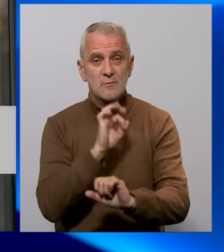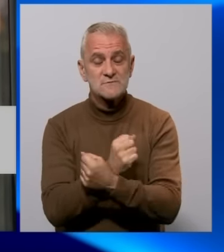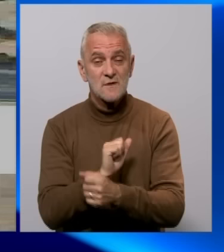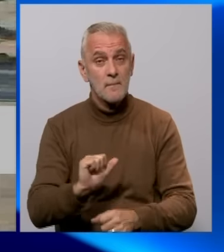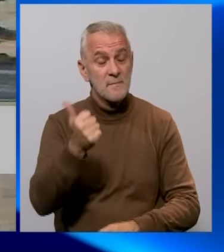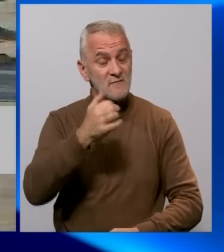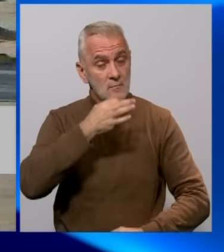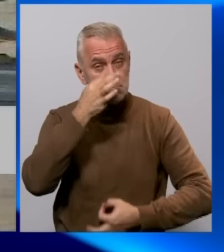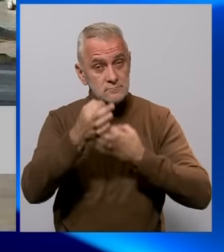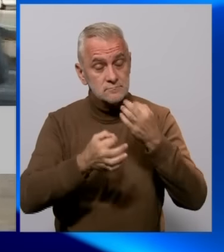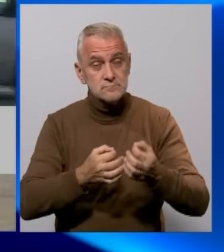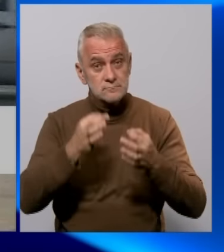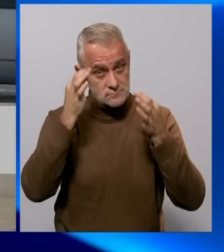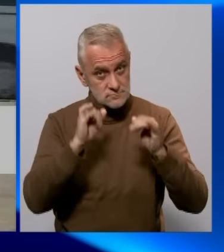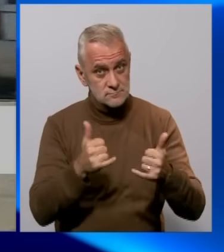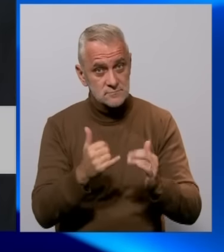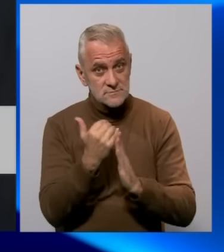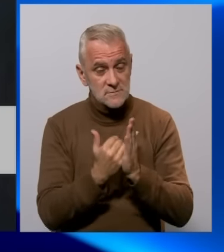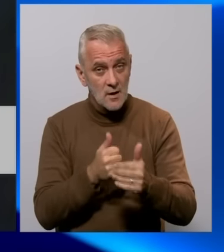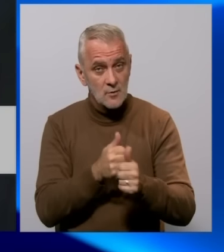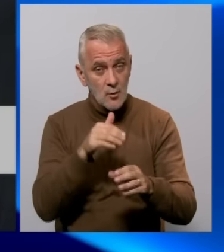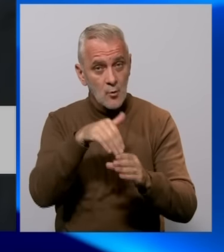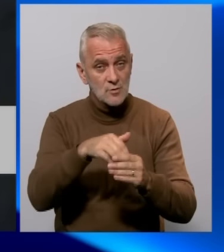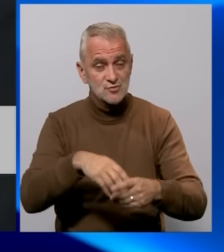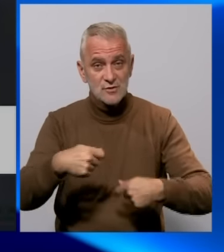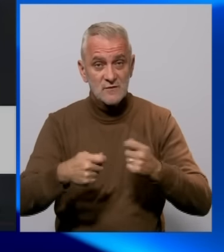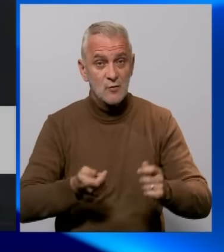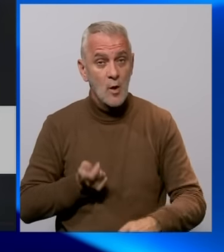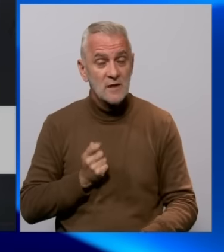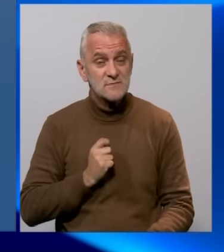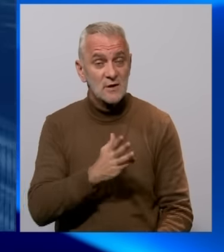provjere poštivanja novog zakona o unutrašnjoj trgovini, inspektori na terenu.